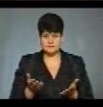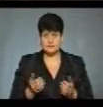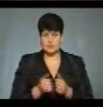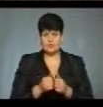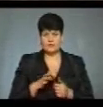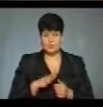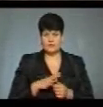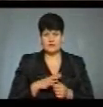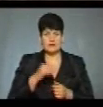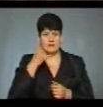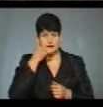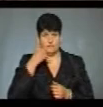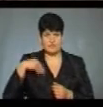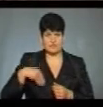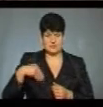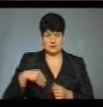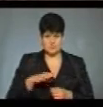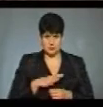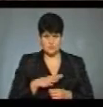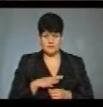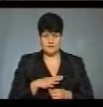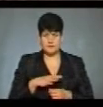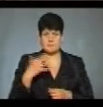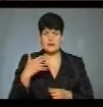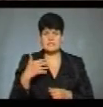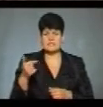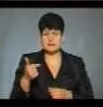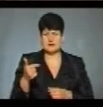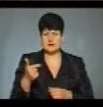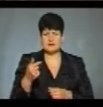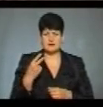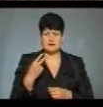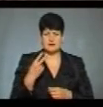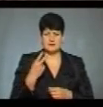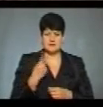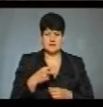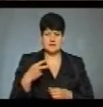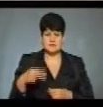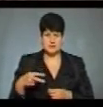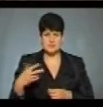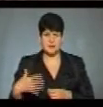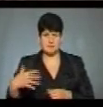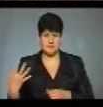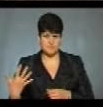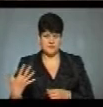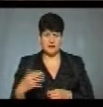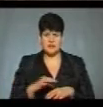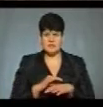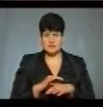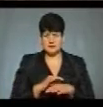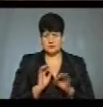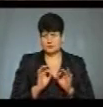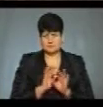телефон в кармані запханий, 50 гривень, дві купюри по 20 і дві по 5. Тіло не було взагалі не